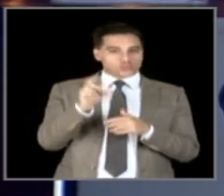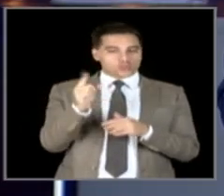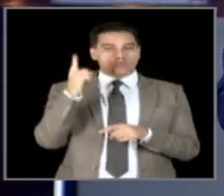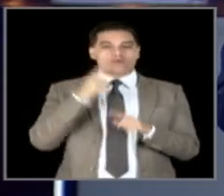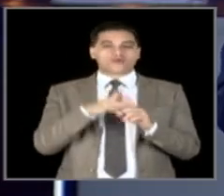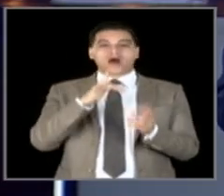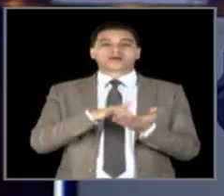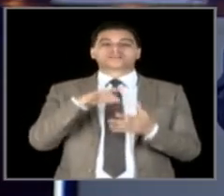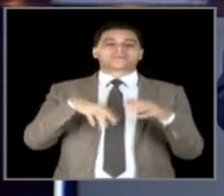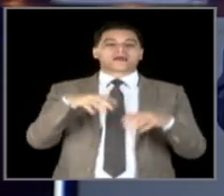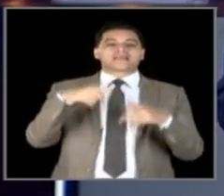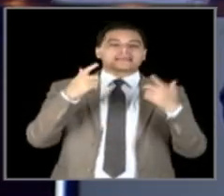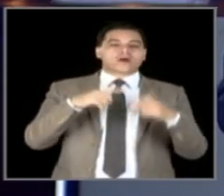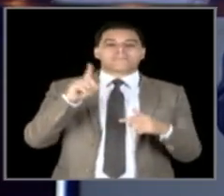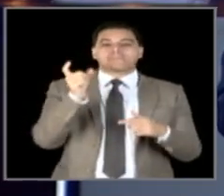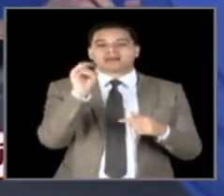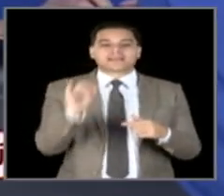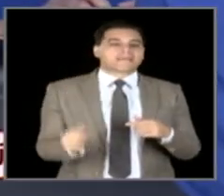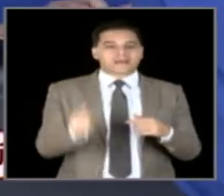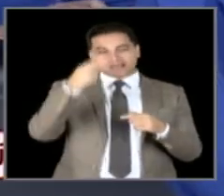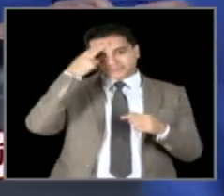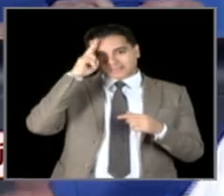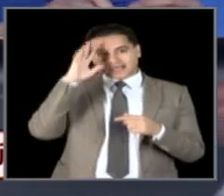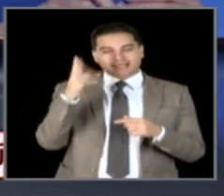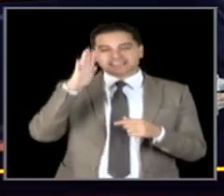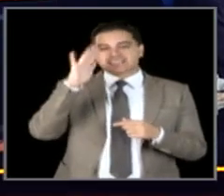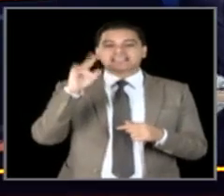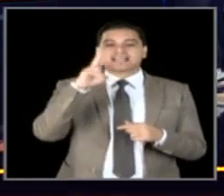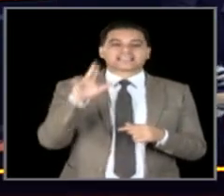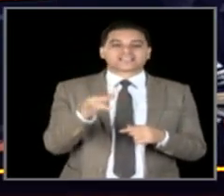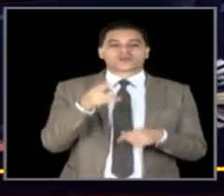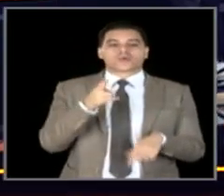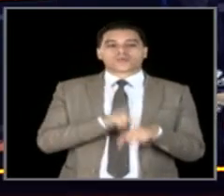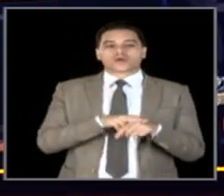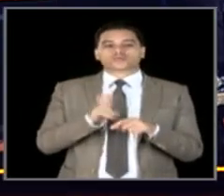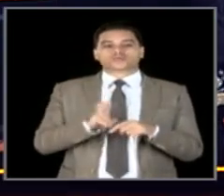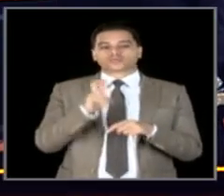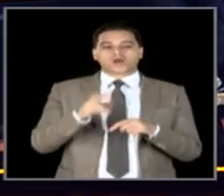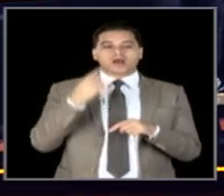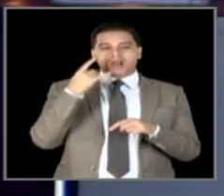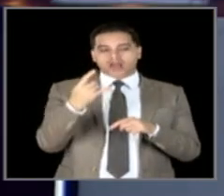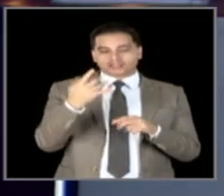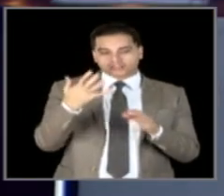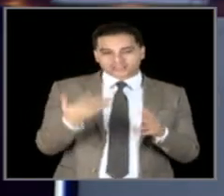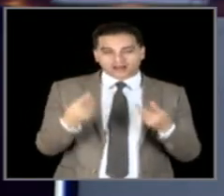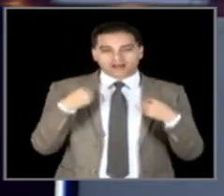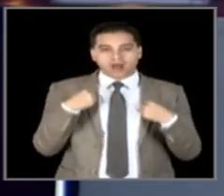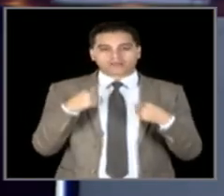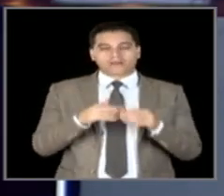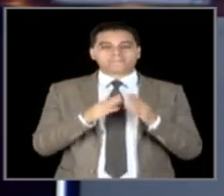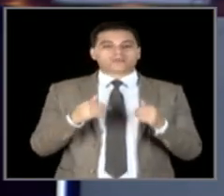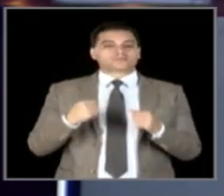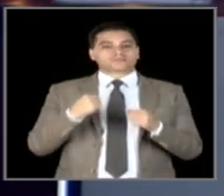بنما؟ بنما سيتي. السؤال العاشر، الرياضه الفرديه اللي بتحترفها